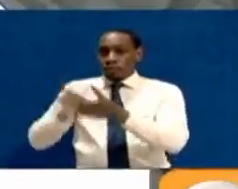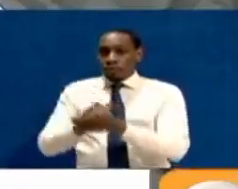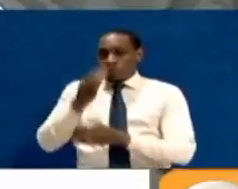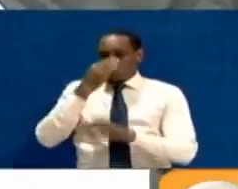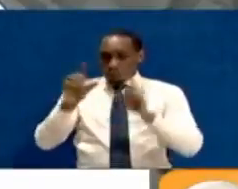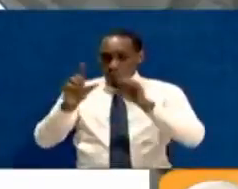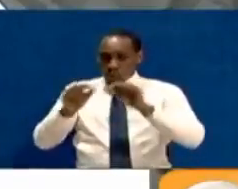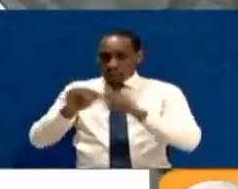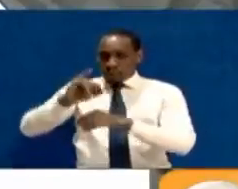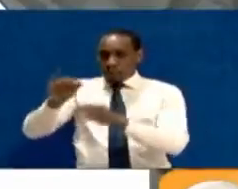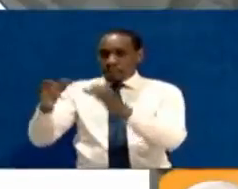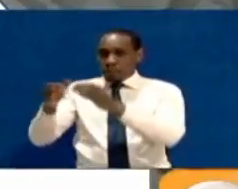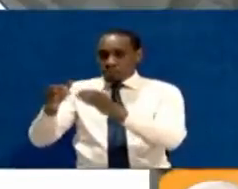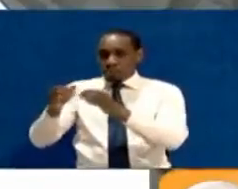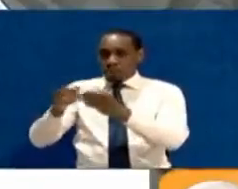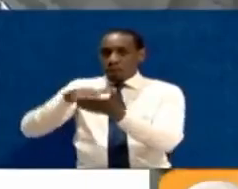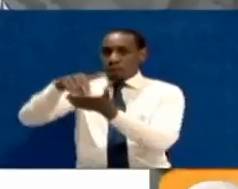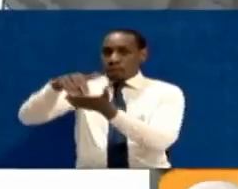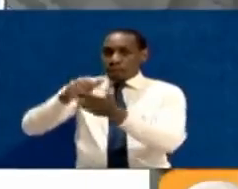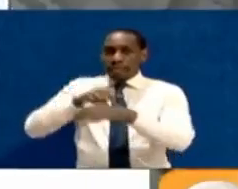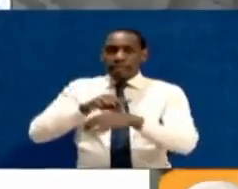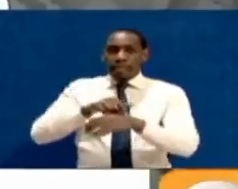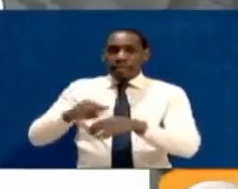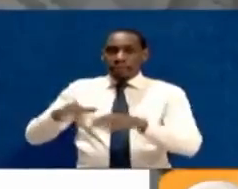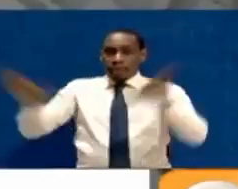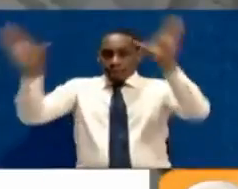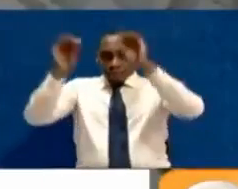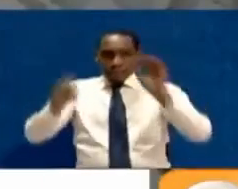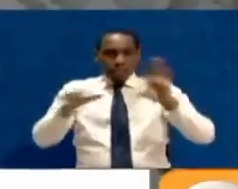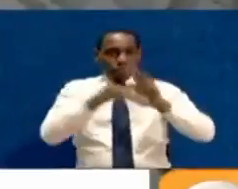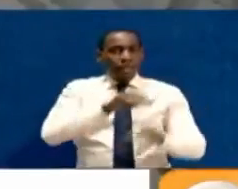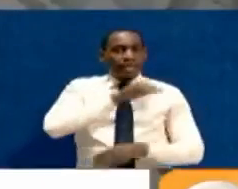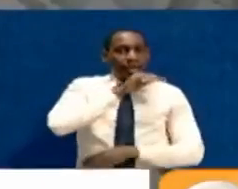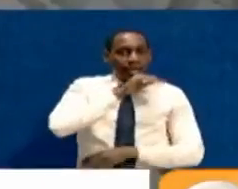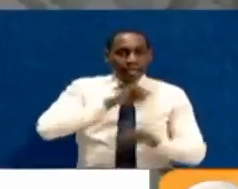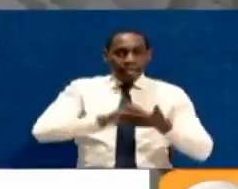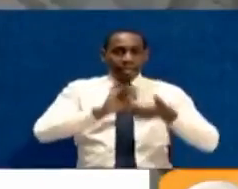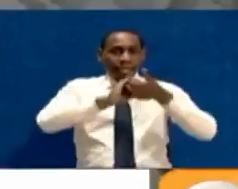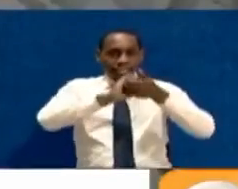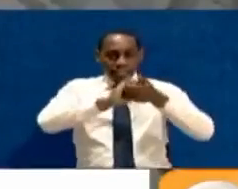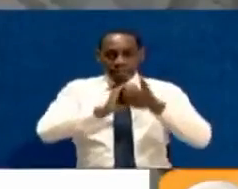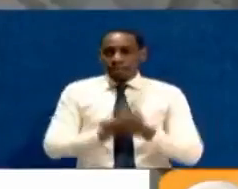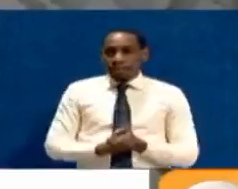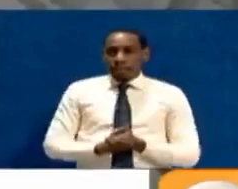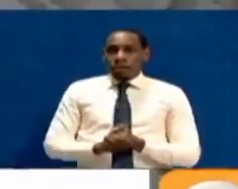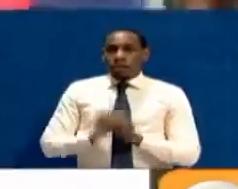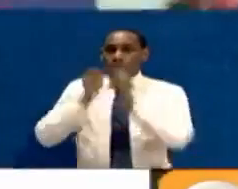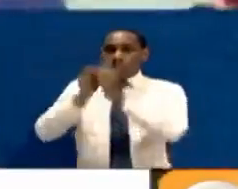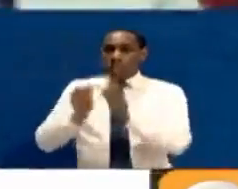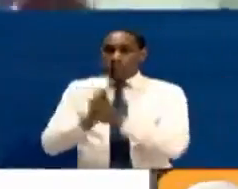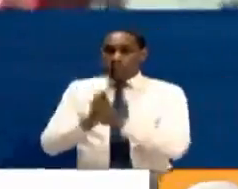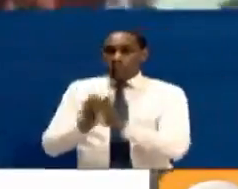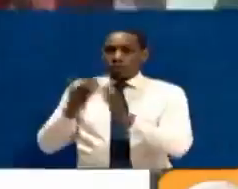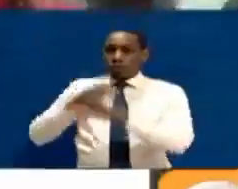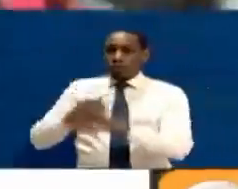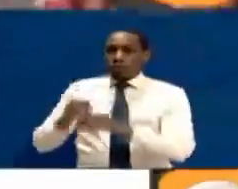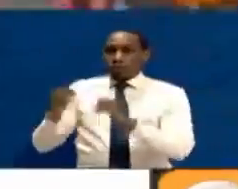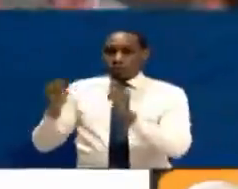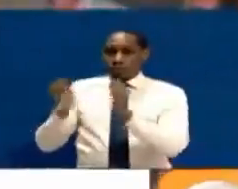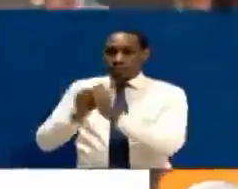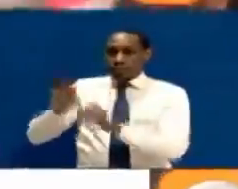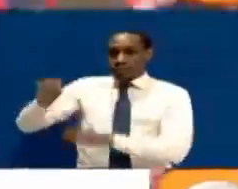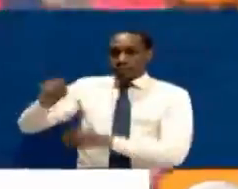chama cha Jubilee kilianza kuyumbayumba wakati Rais alipoungana na Raila kwenye salamu za maridhiano. Akiandamana na zaidi ya wabunge 10